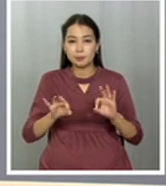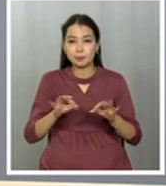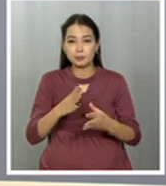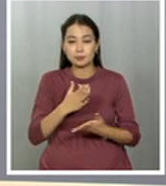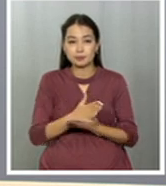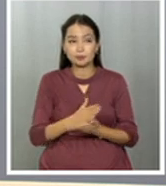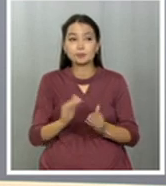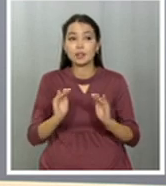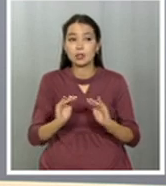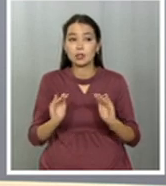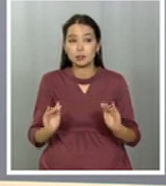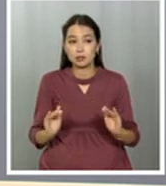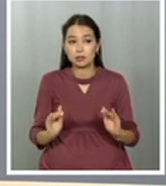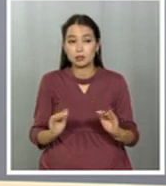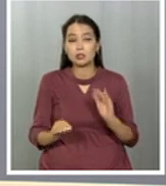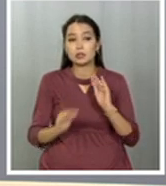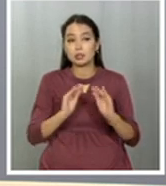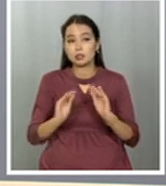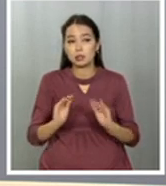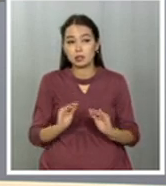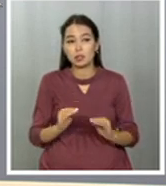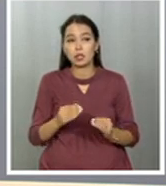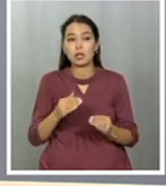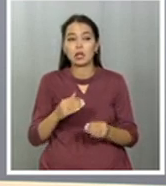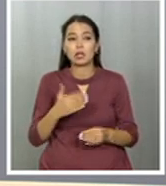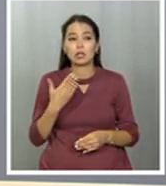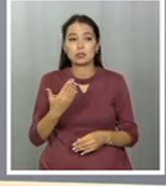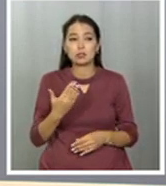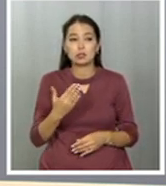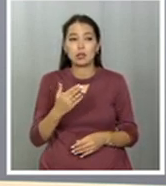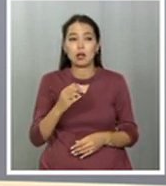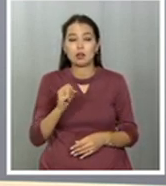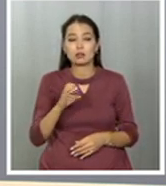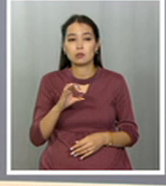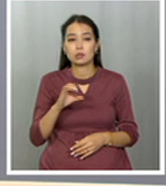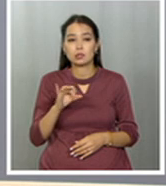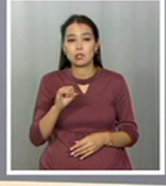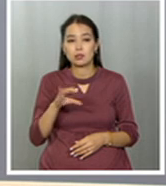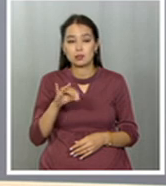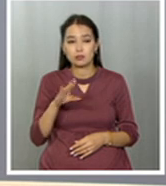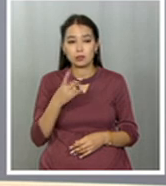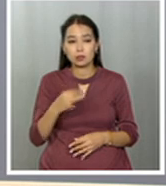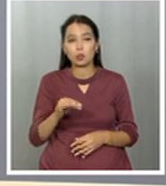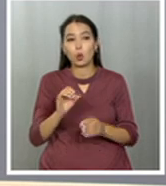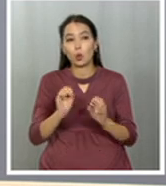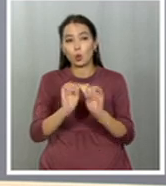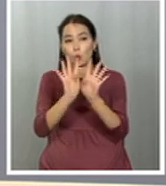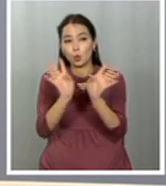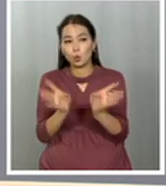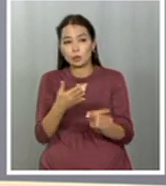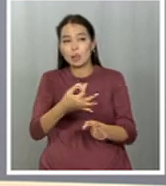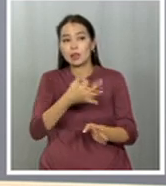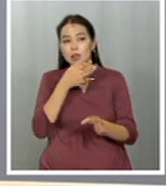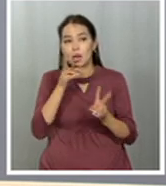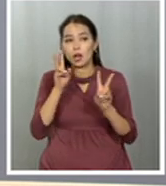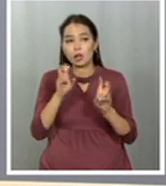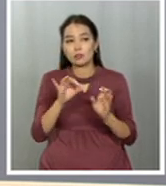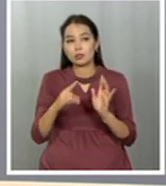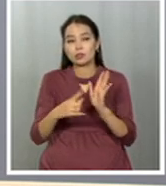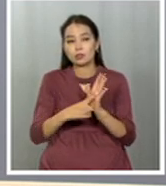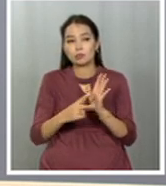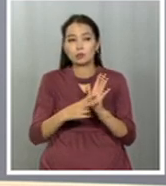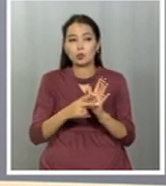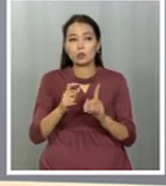Ребята, составьте ассоциативный куст по теме «Нравственность» из 7-8 слов или словосочетаний, выраженных